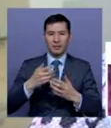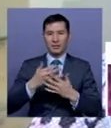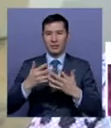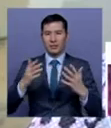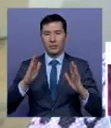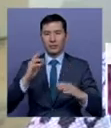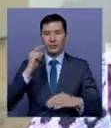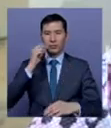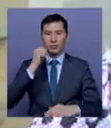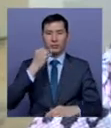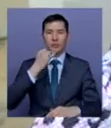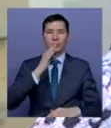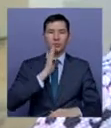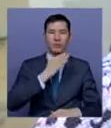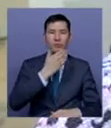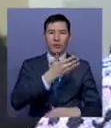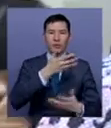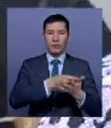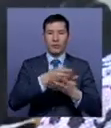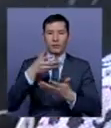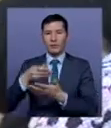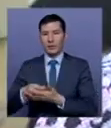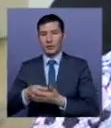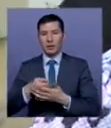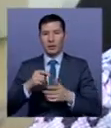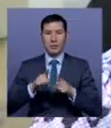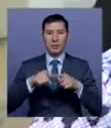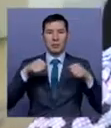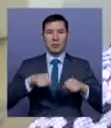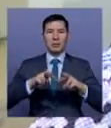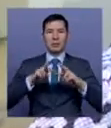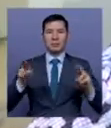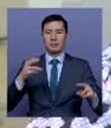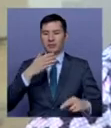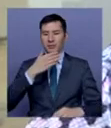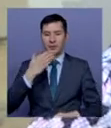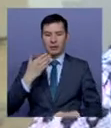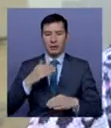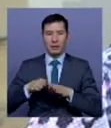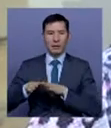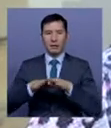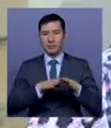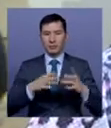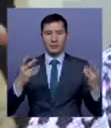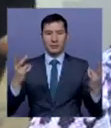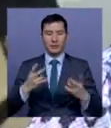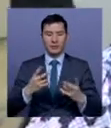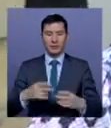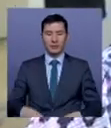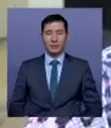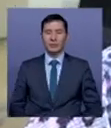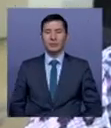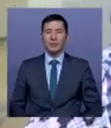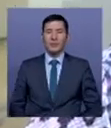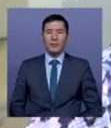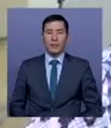мен әйелдердің қоғамдағы кез келген салаға толыққанды тең дәрежеде қатысуы. Ол адамдардың өміріндегі экология, мәдениет, адам